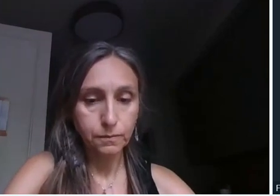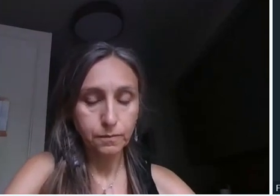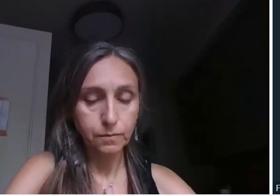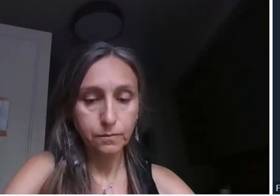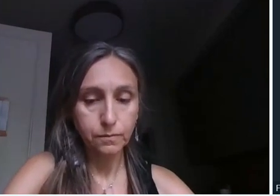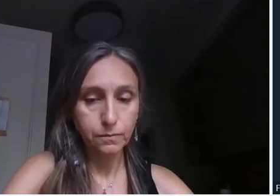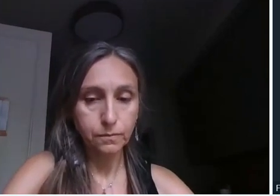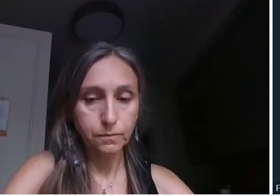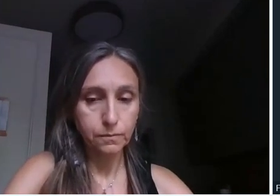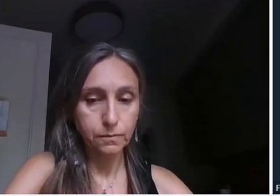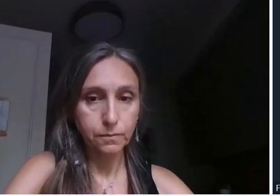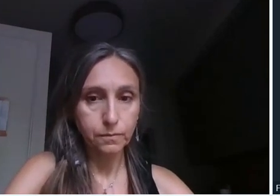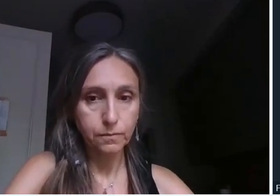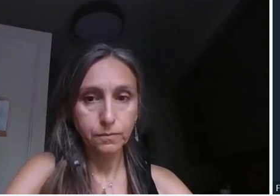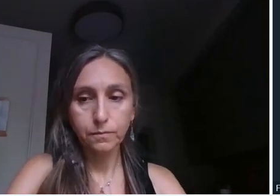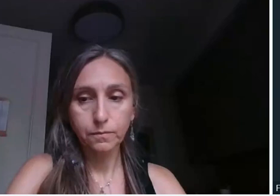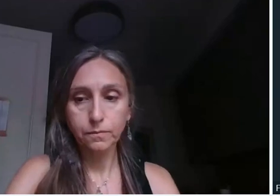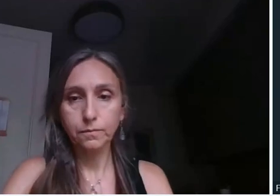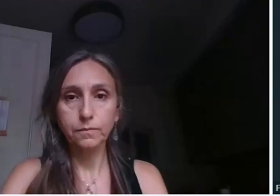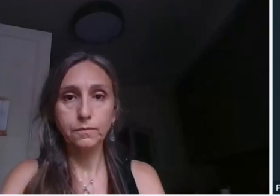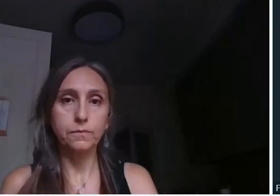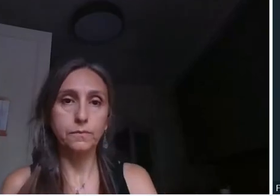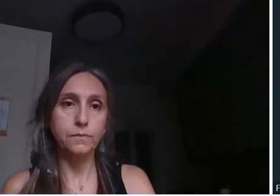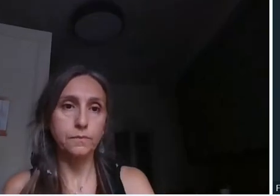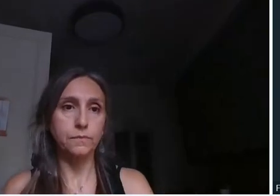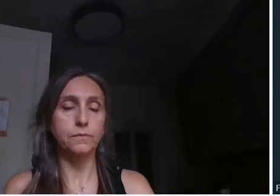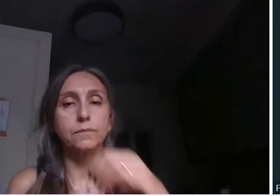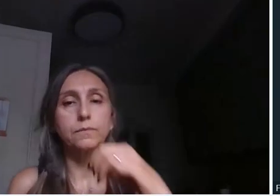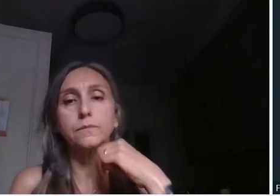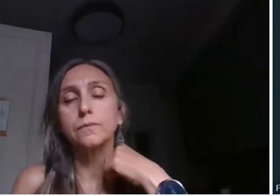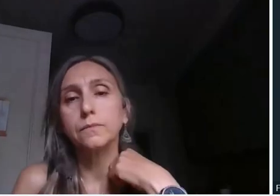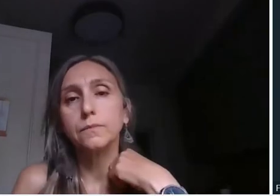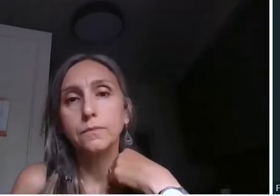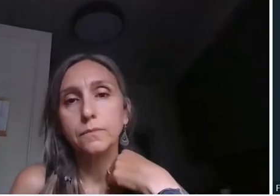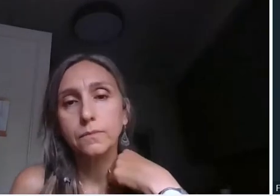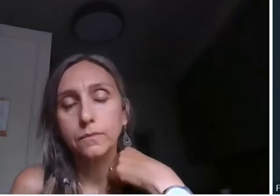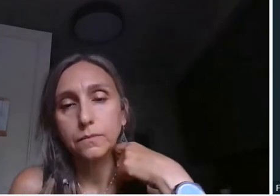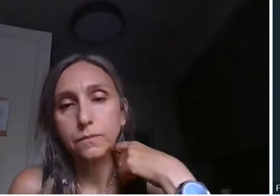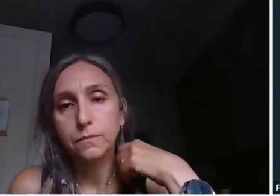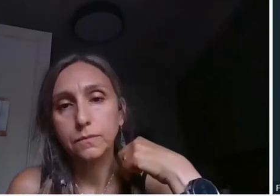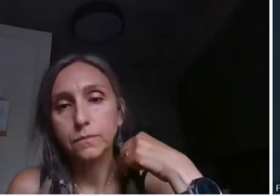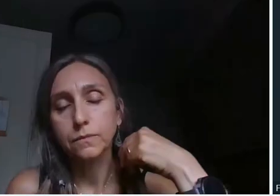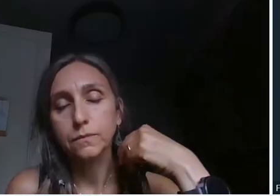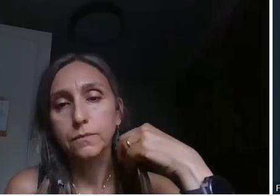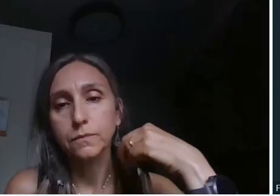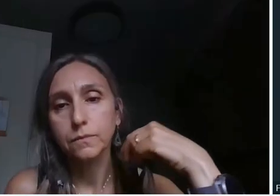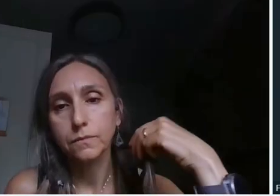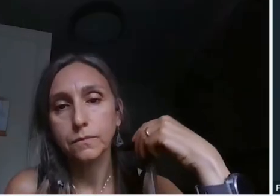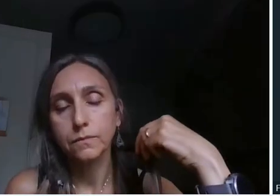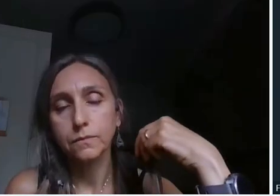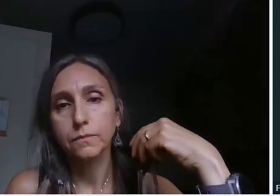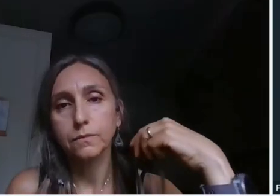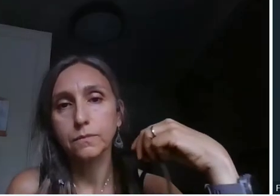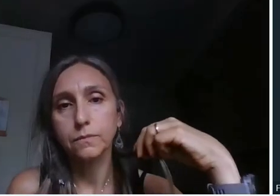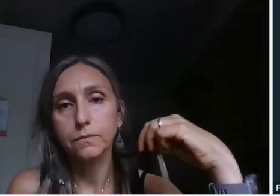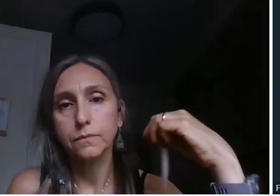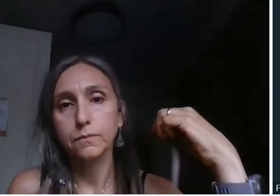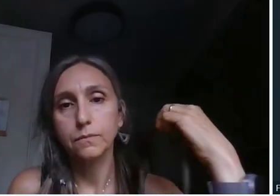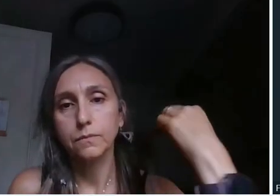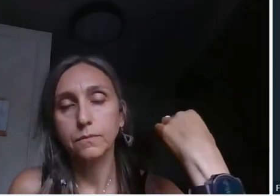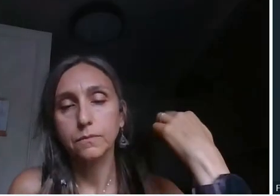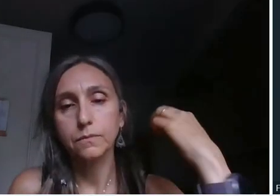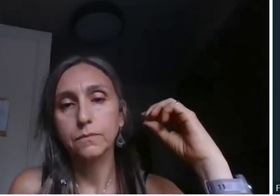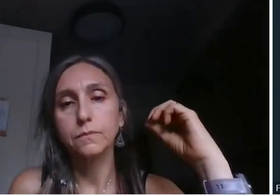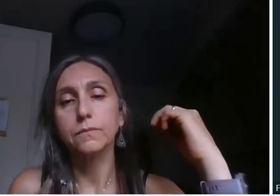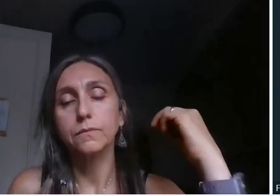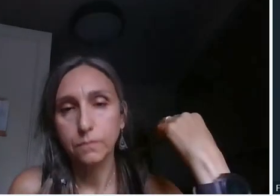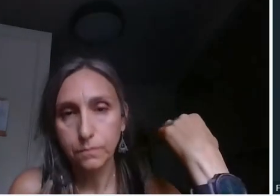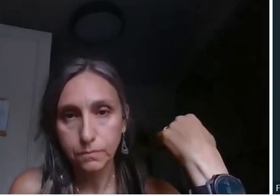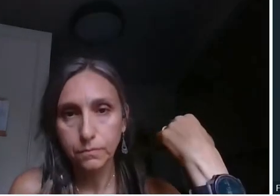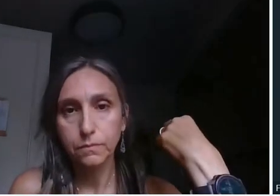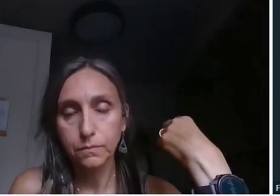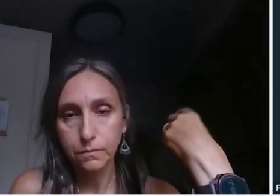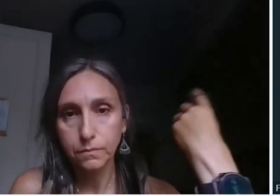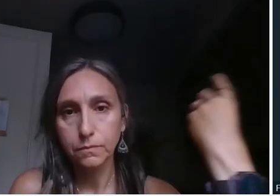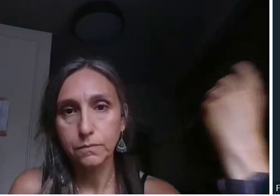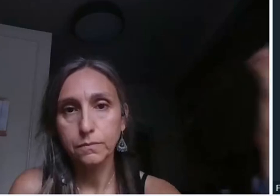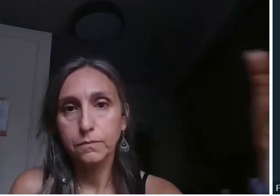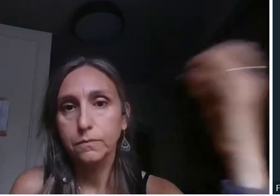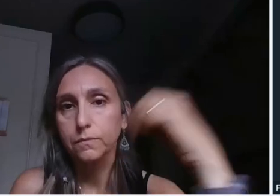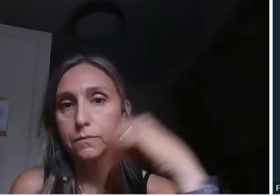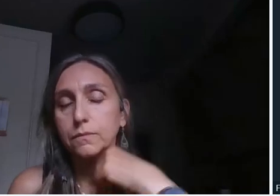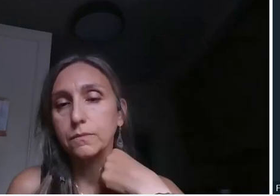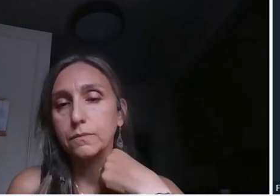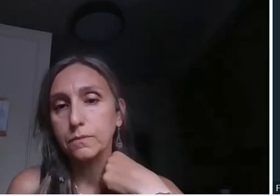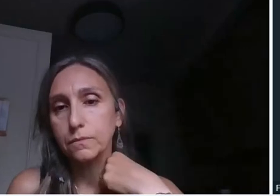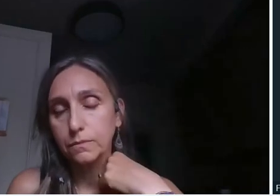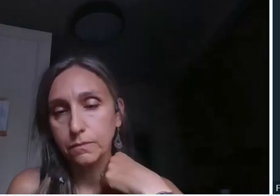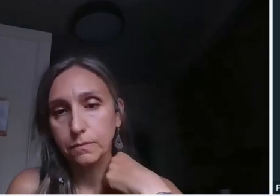troviamo che appunto siamo noi, tra virgolette, gli autori del processo creativo, per cui l'architettura, la struttura del database